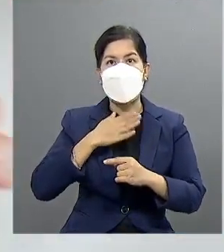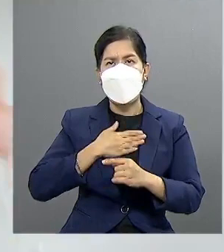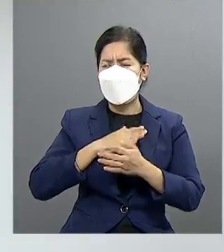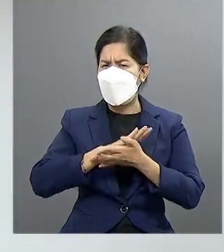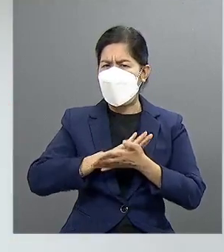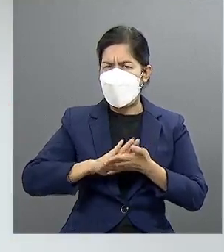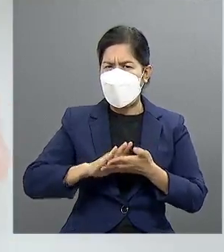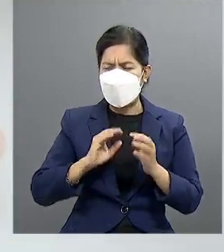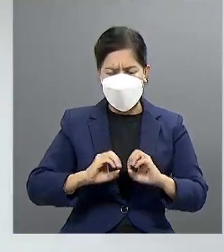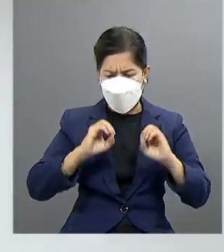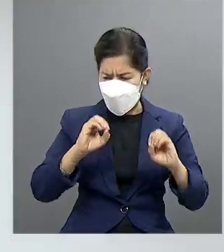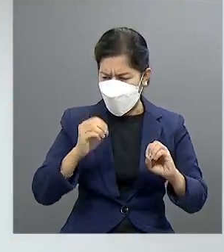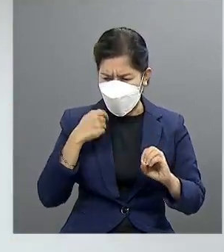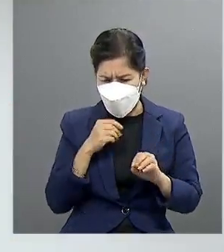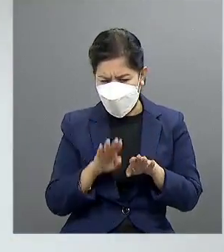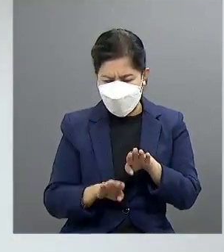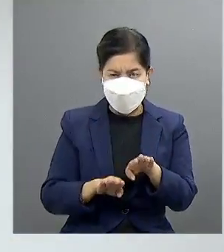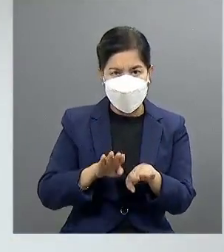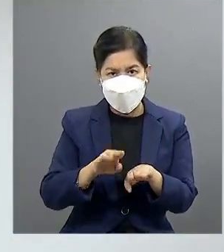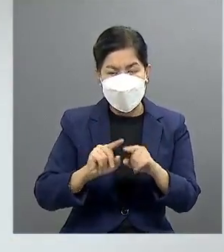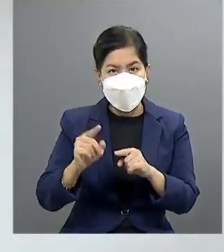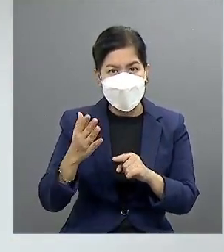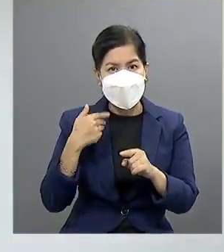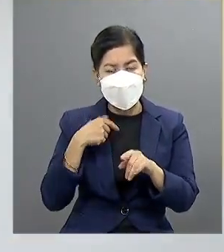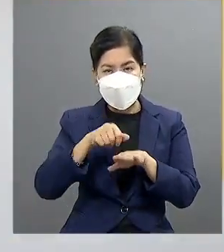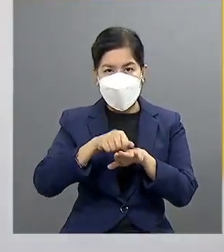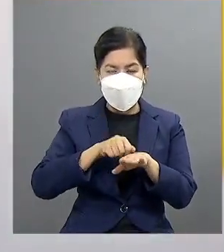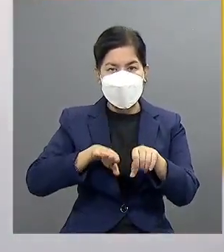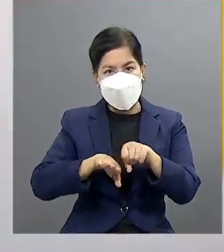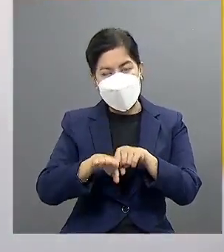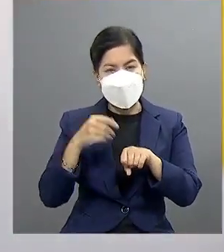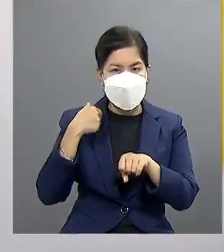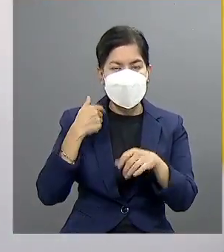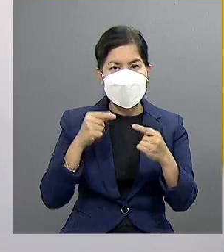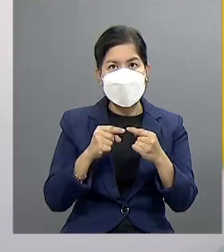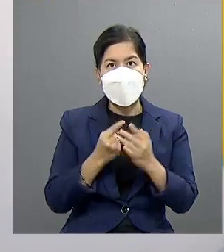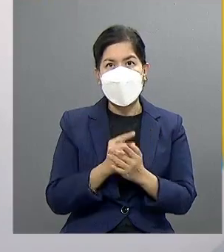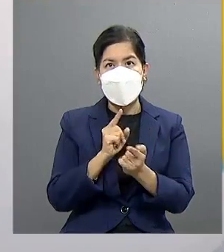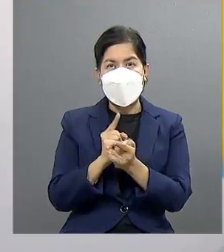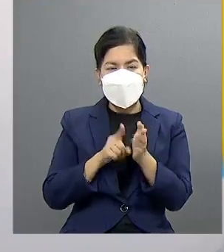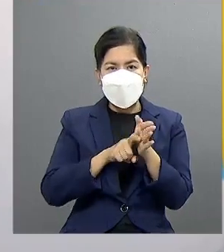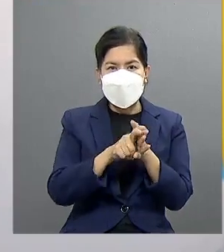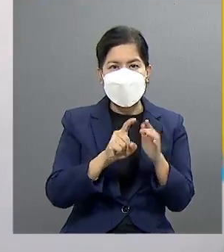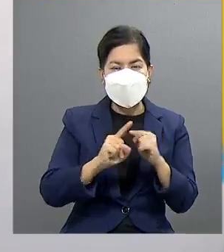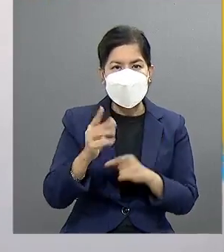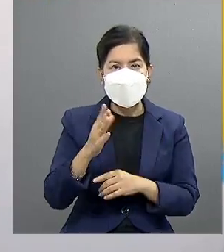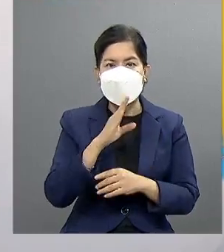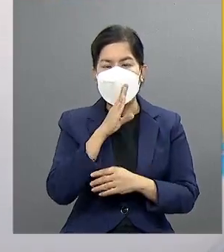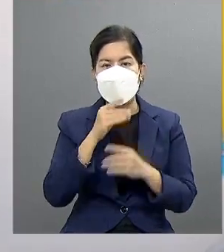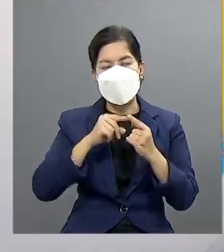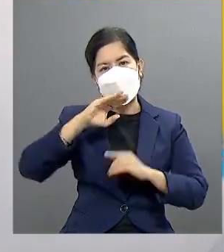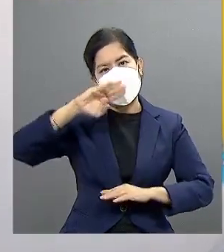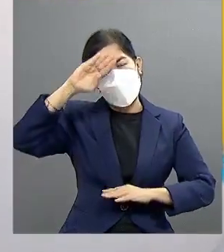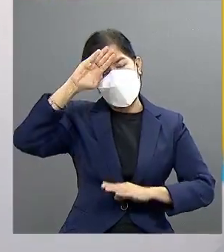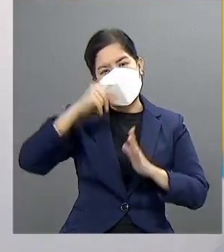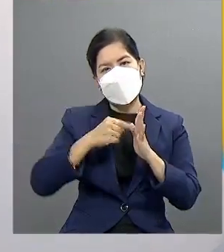ไม่เคยเดินไปสัมผัสใส่รองเท้าตลอดแบบแล้วก็ไม่เคยเจอเชื้อโรคหรือไม่สบายนิดนึงก็กินยาปฏิชีวนะซึ่งไอเหตุผ